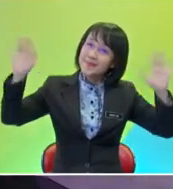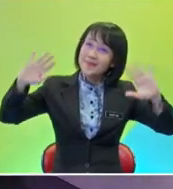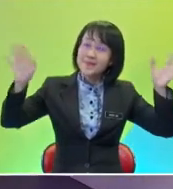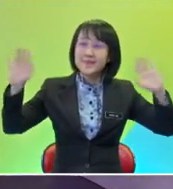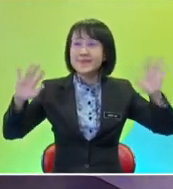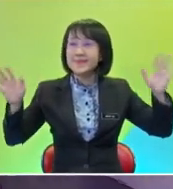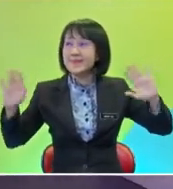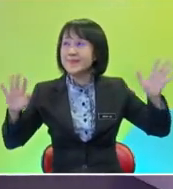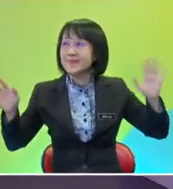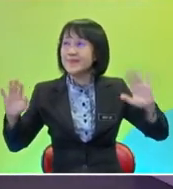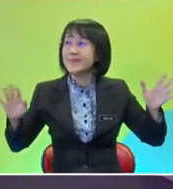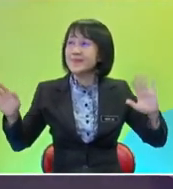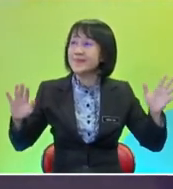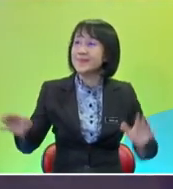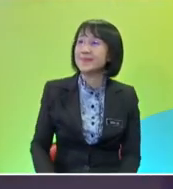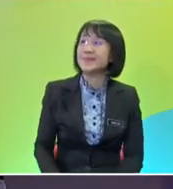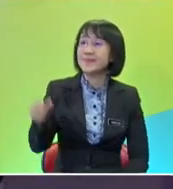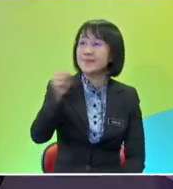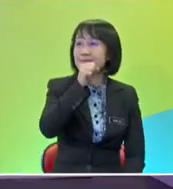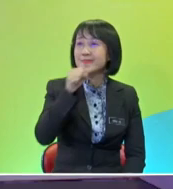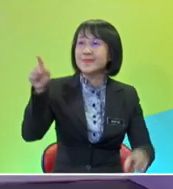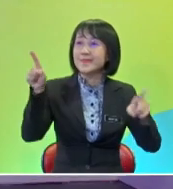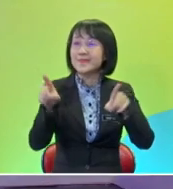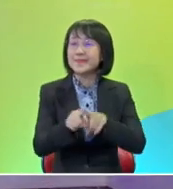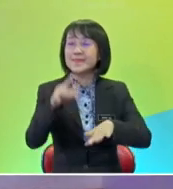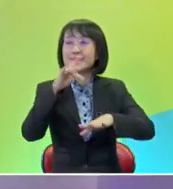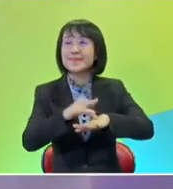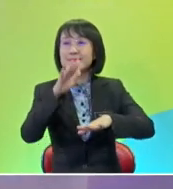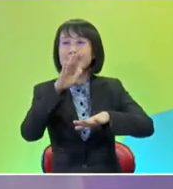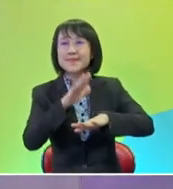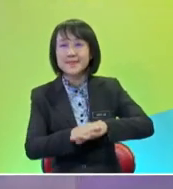Bye. Jom cikgu kita nyanyi bersama nyamuk ni. Okey.